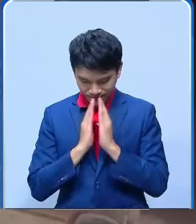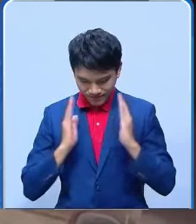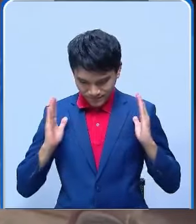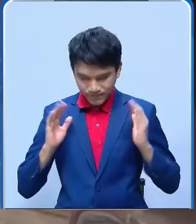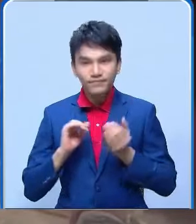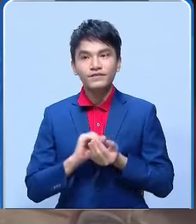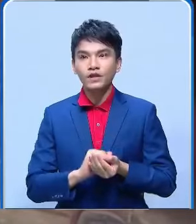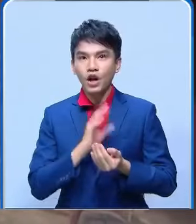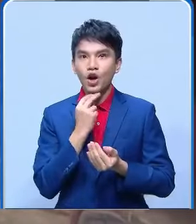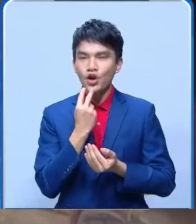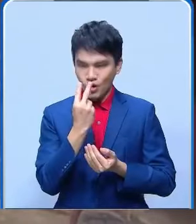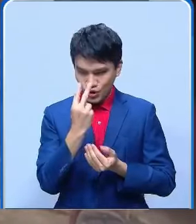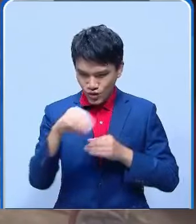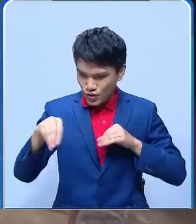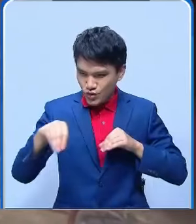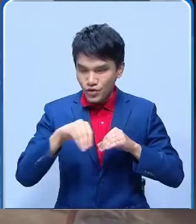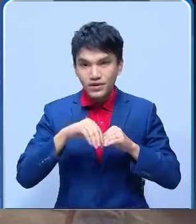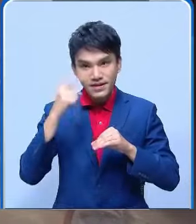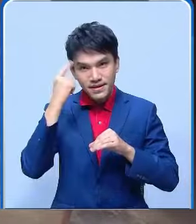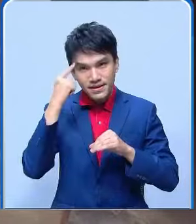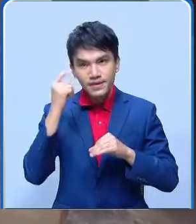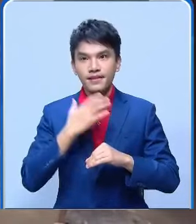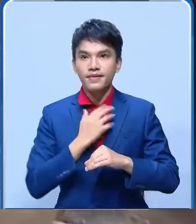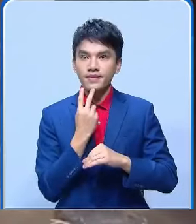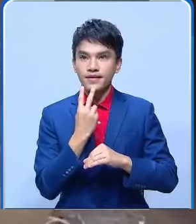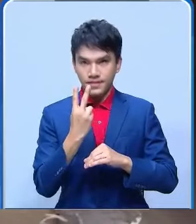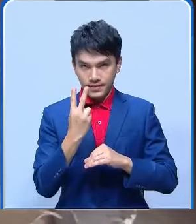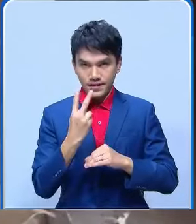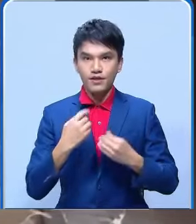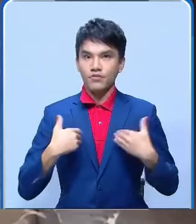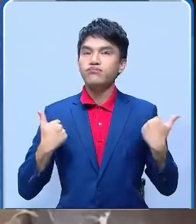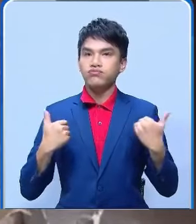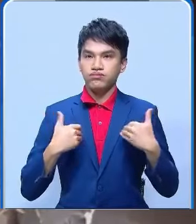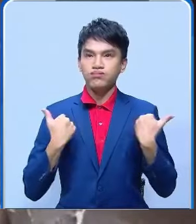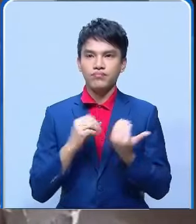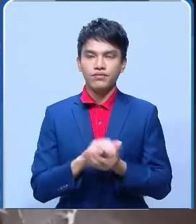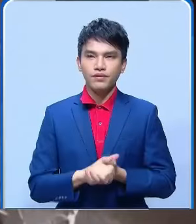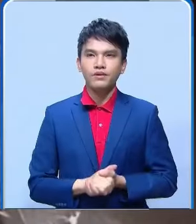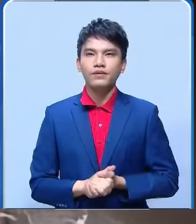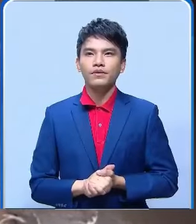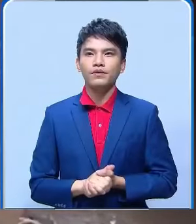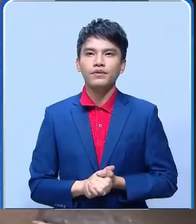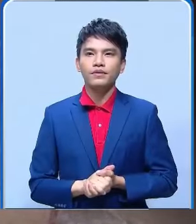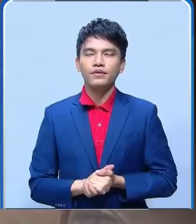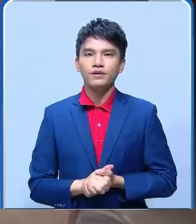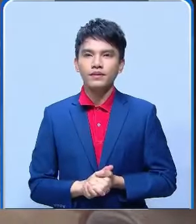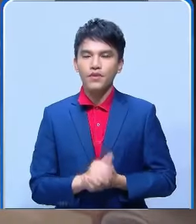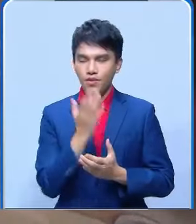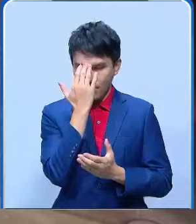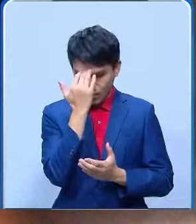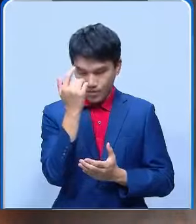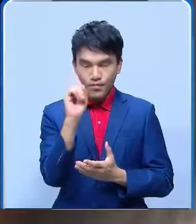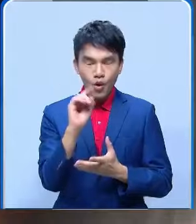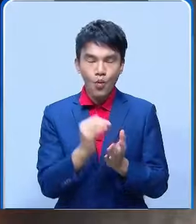ถ้าได้เห็นใกล้ๆกว่านี้เนี่ยจะรู้เลยว่าคือเราจะได้เห็นน้ำตาแห่งความดีใจเลยอ่ะคุณผู้ชมคะคือเพราะว่านี่